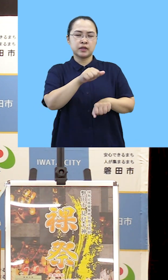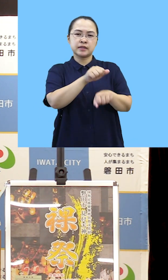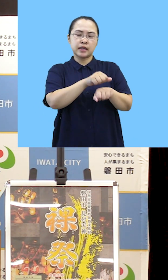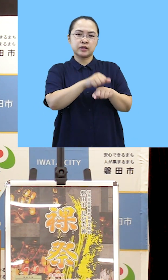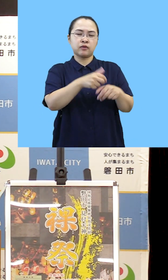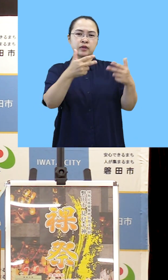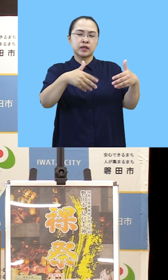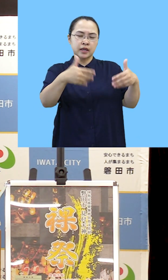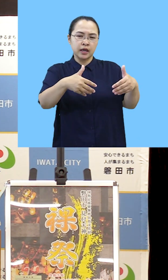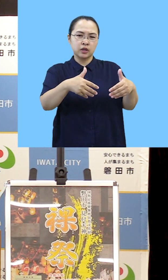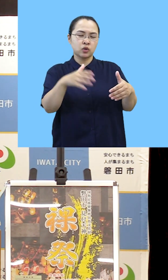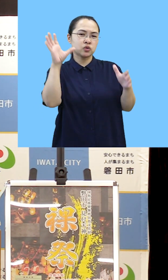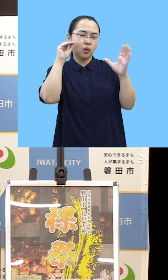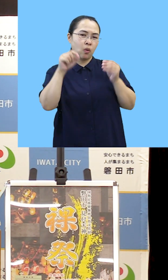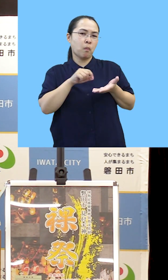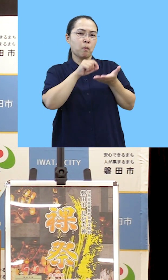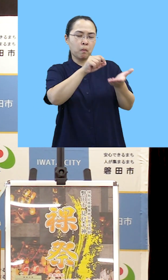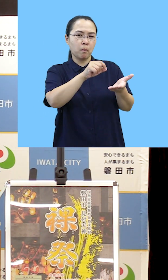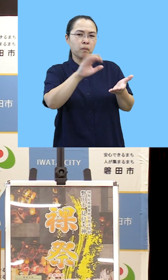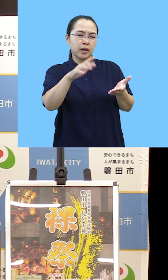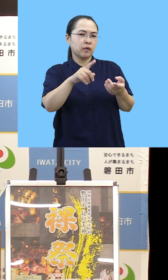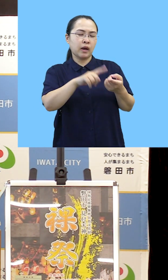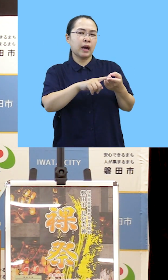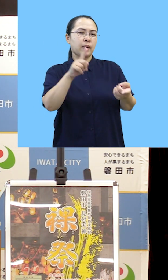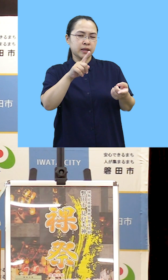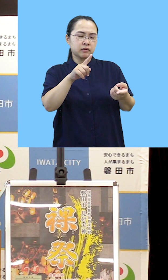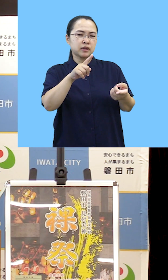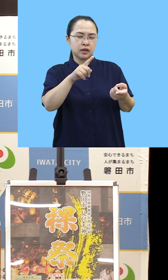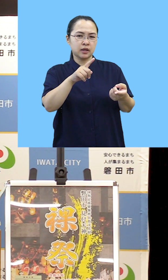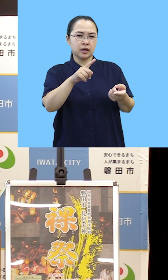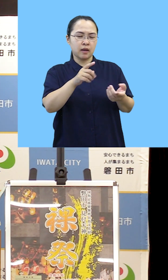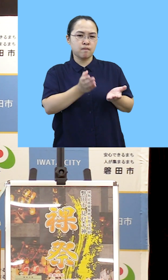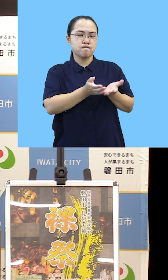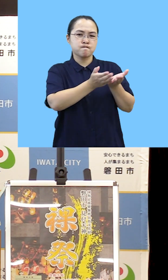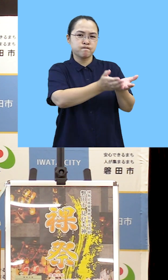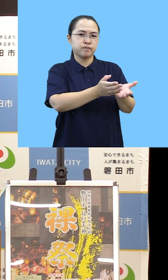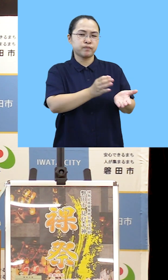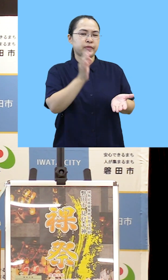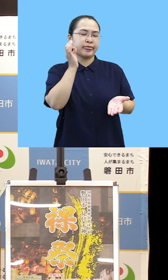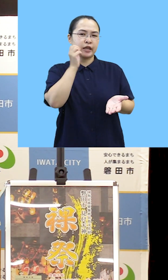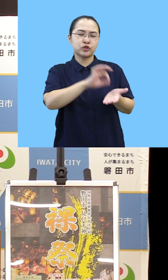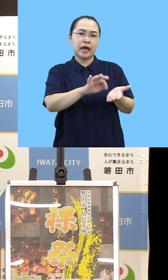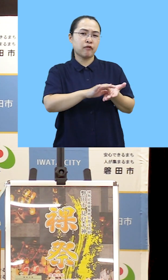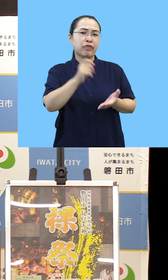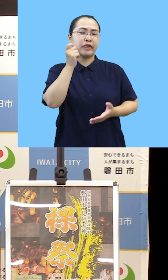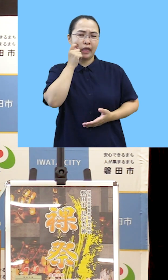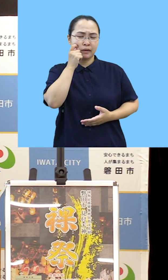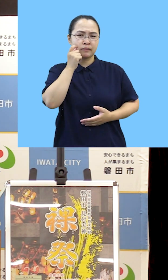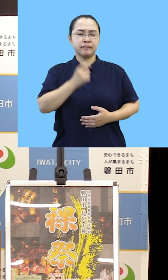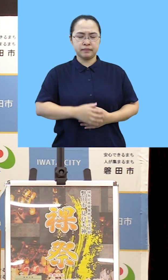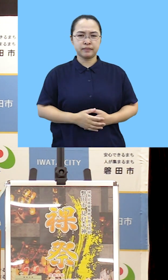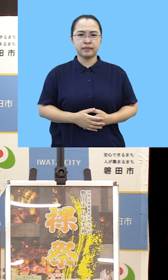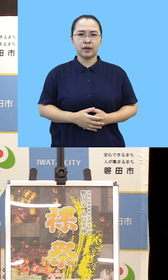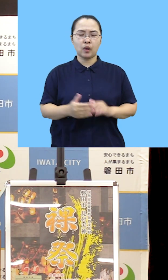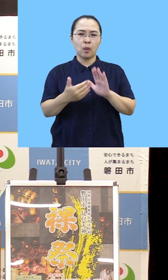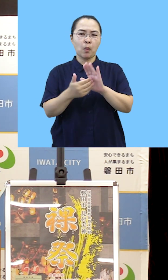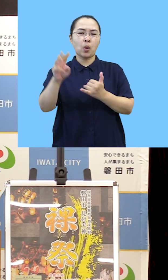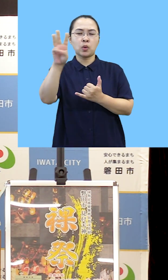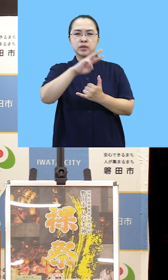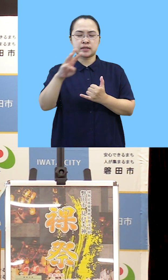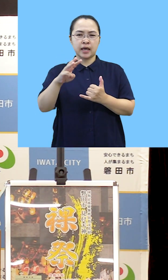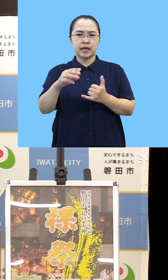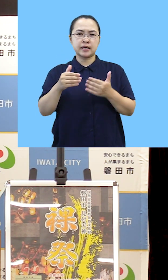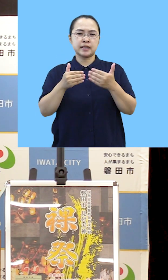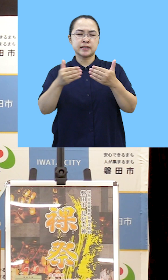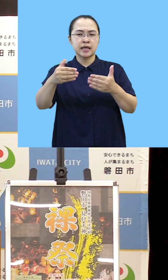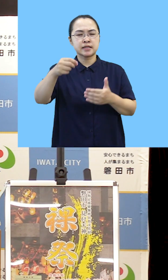渡ししたんですが、今回マッチングうまくできなくて、お届けすることはできなかったわけですが、防災先